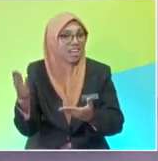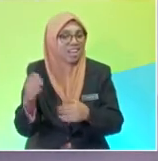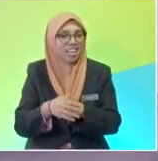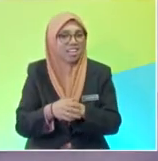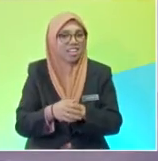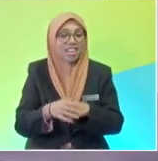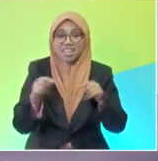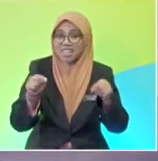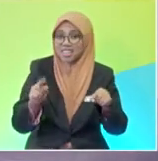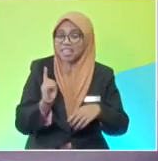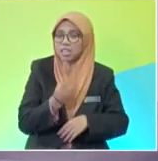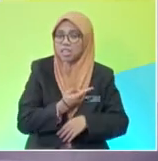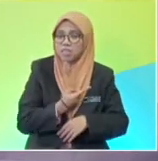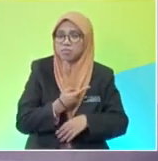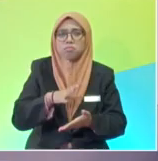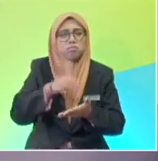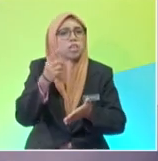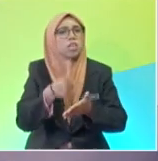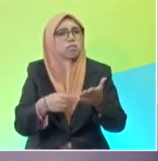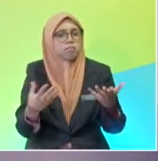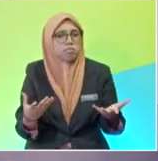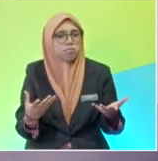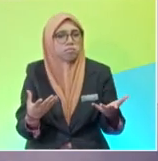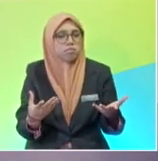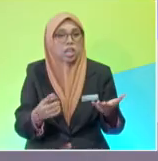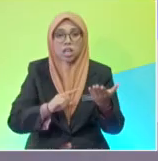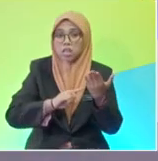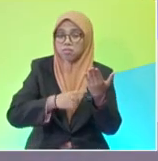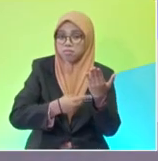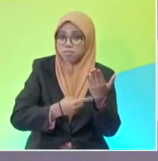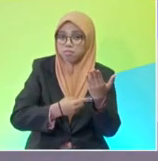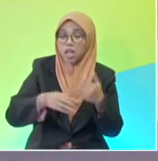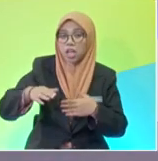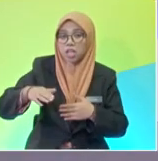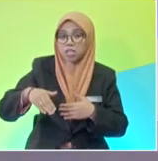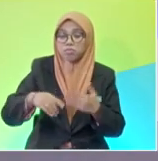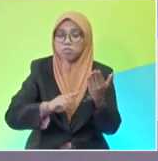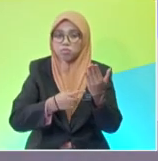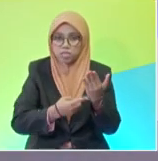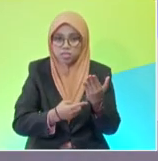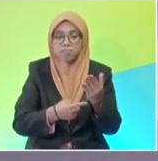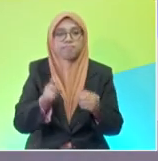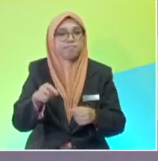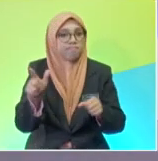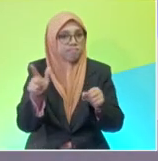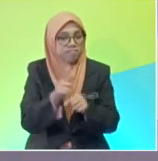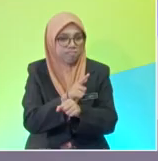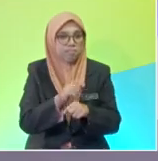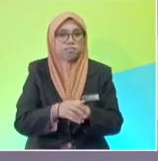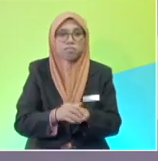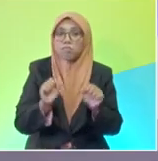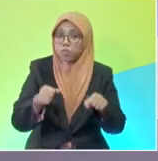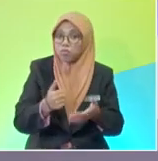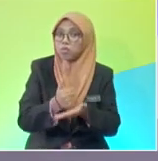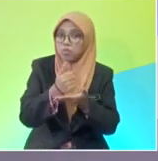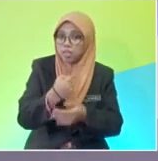Kita akan belajar apa hari ini? Sebelum kita mulakan, kita nak kena lengkapkan dia dulu objek ni. Okey. Jadi Mira boleh tolong